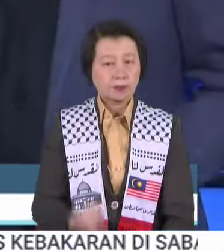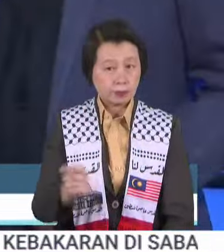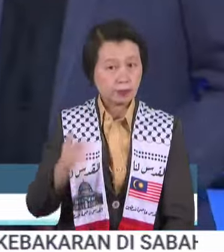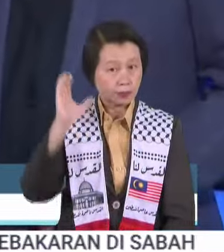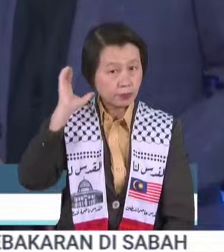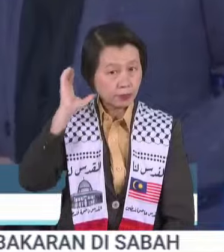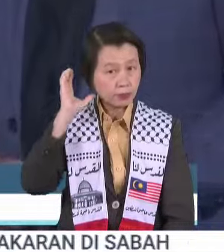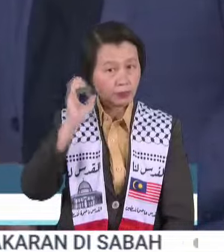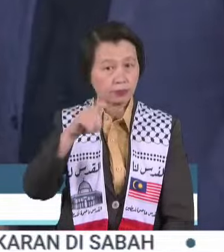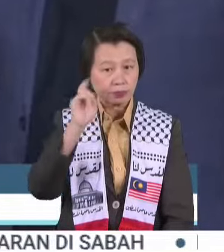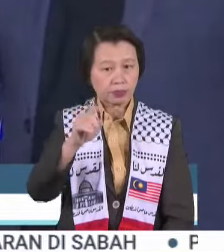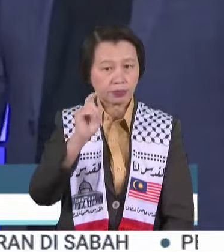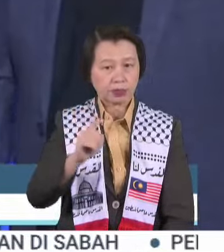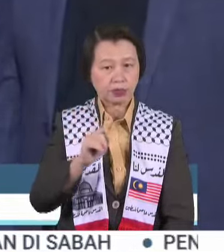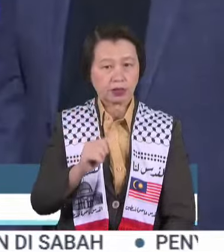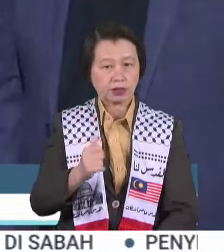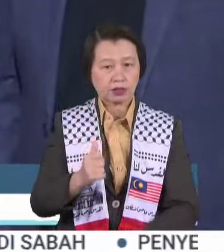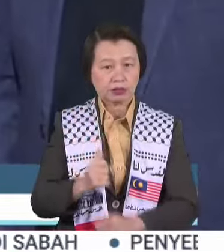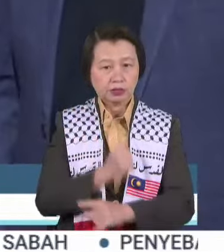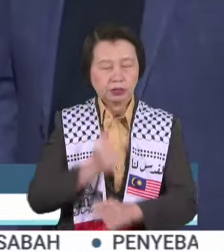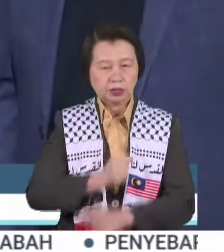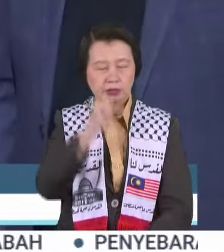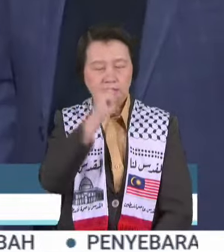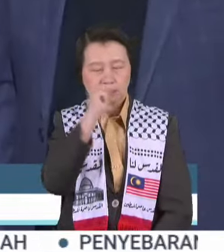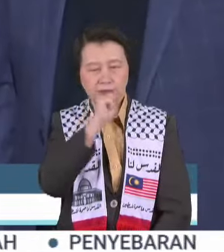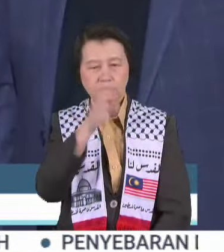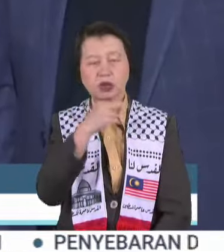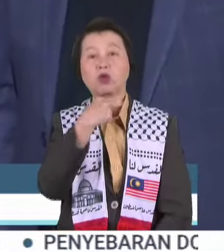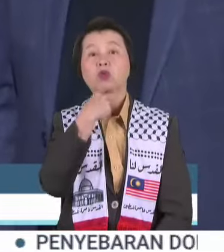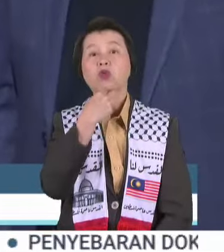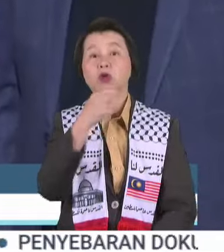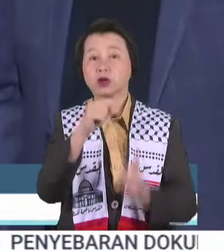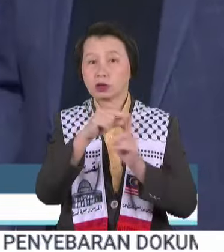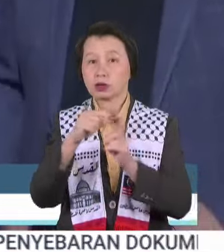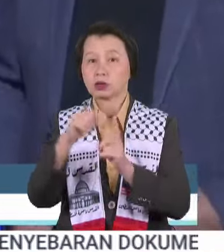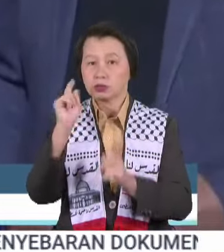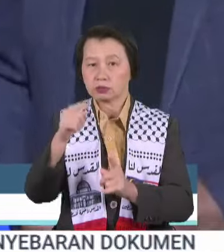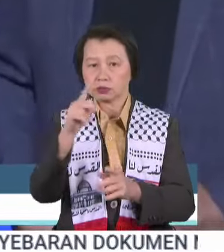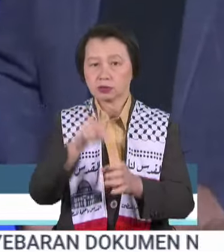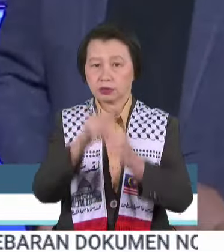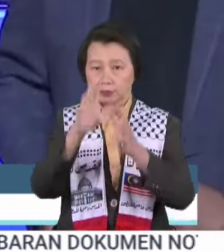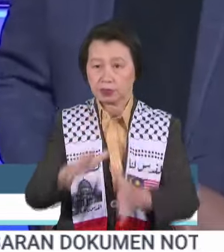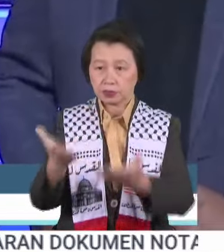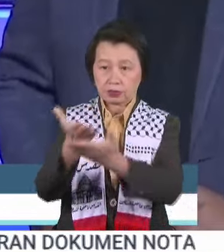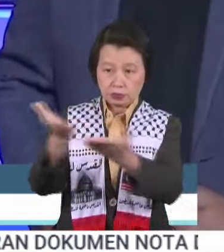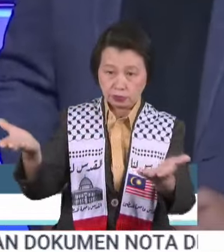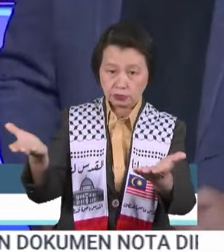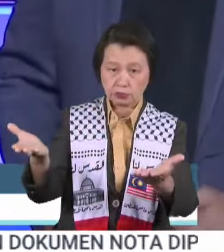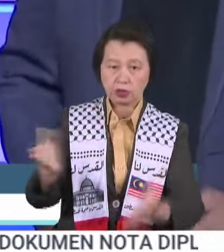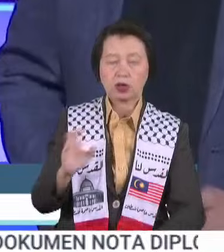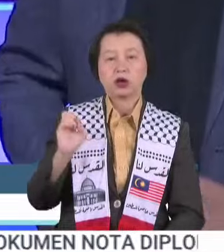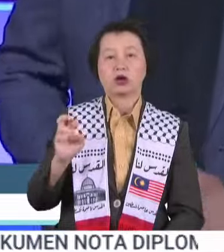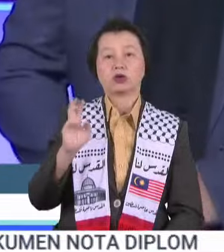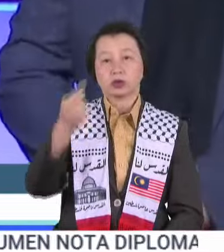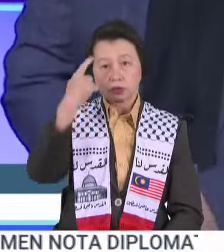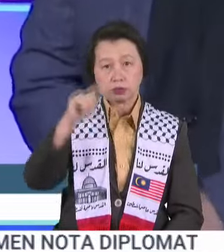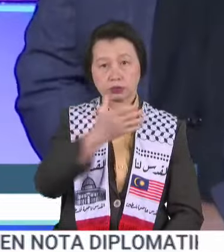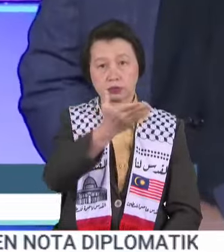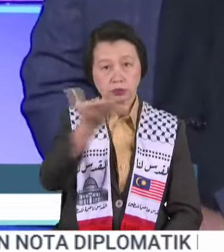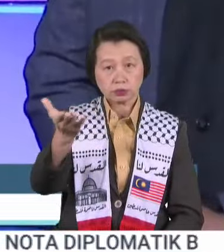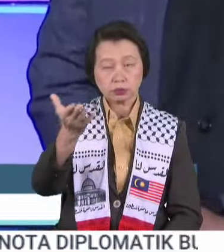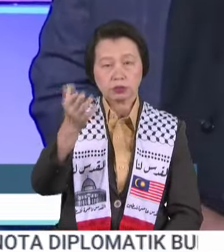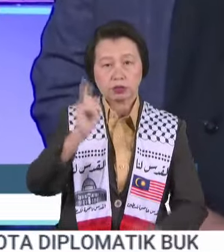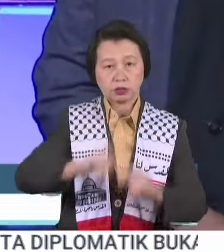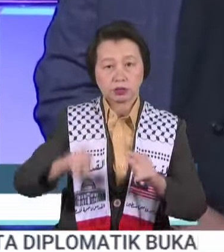Dengar, perlu fokus pada nyanyian dan juga vokal kepada peserta semua. Baiklah, bagi yang mereka yang